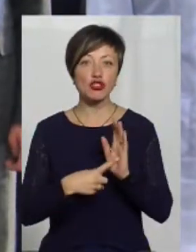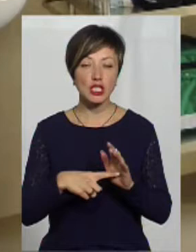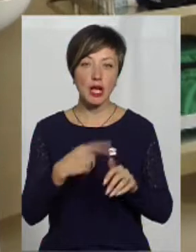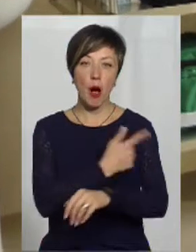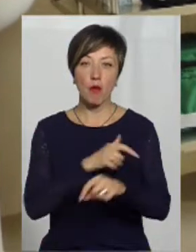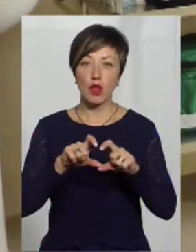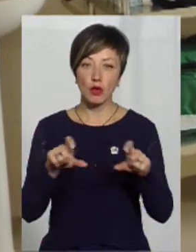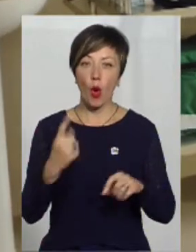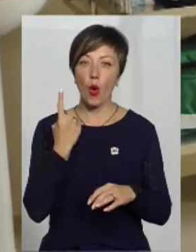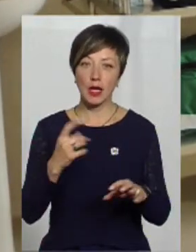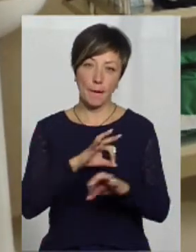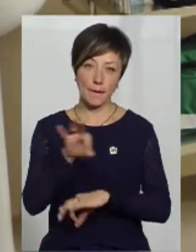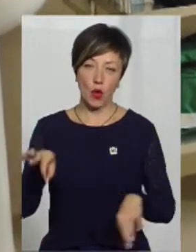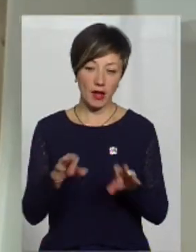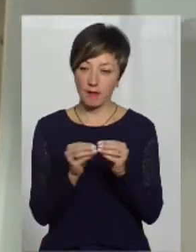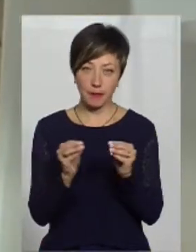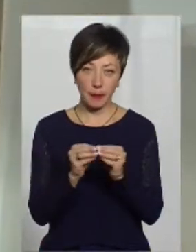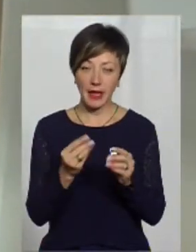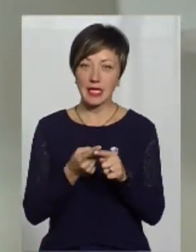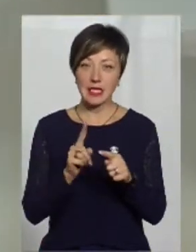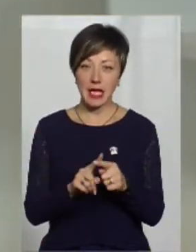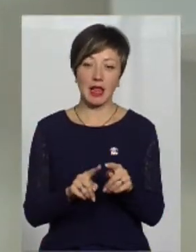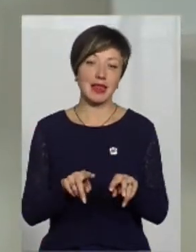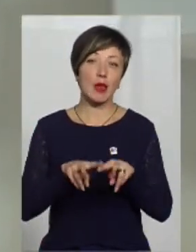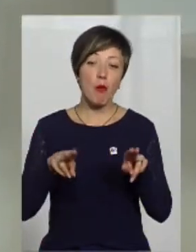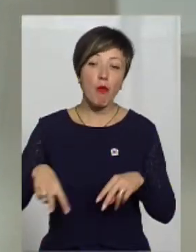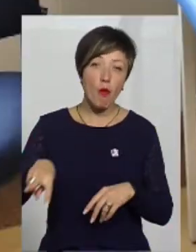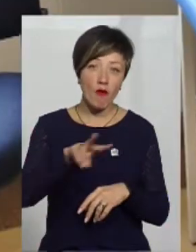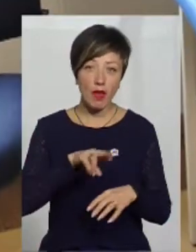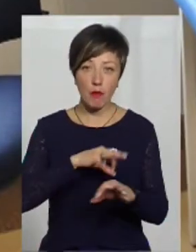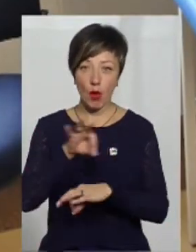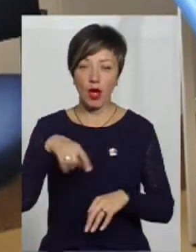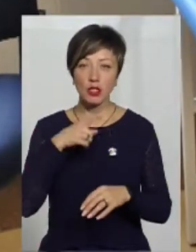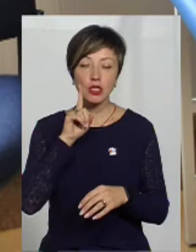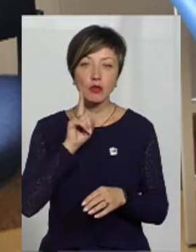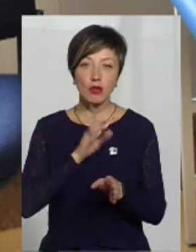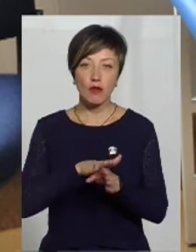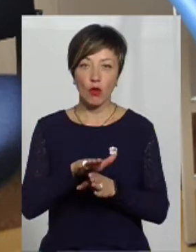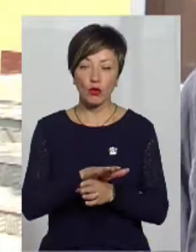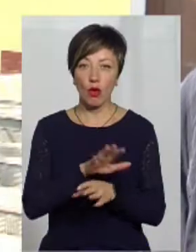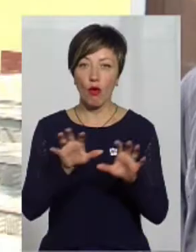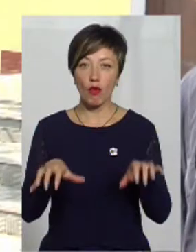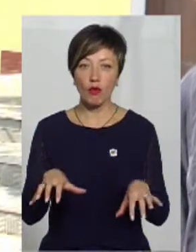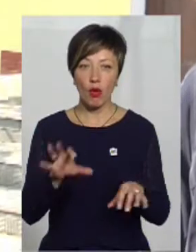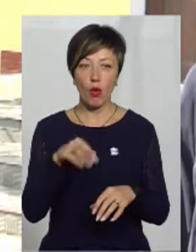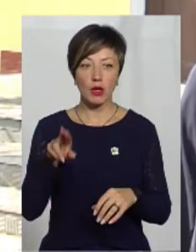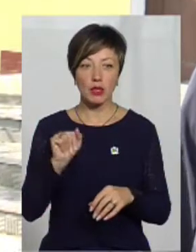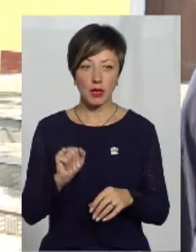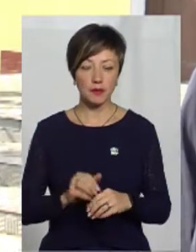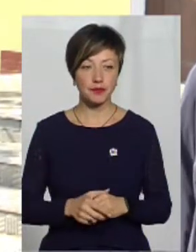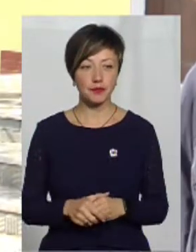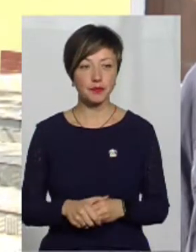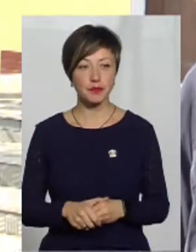приблизно одна проєктна вартість. Через те, що це типовий проєкт, каже тимчасово виконуючий обов'язки голови Хмельницької облдержадміністрації